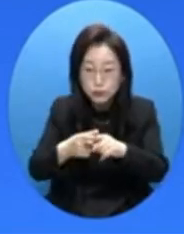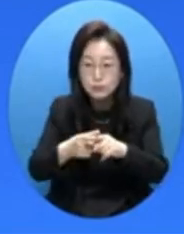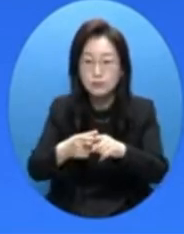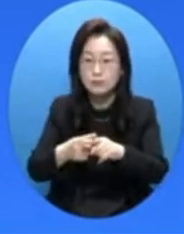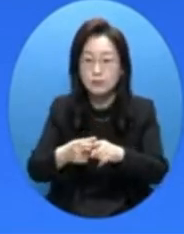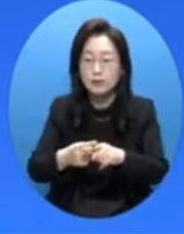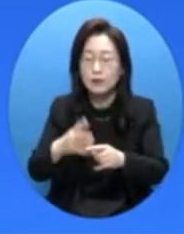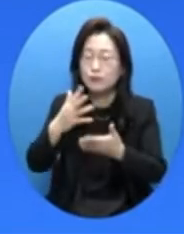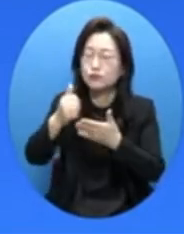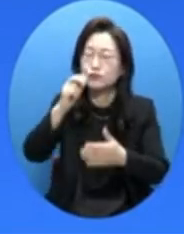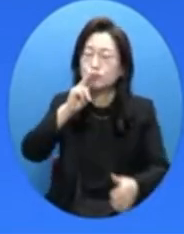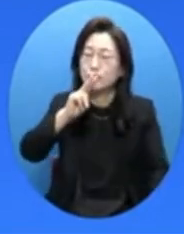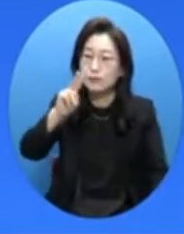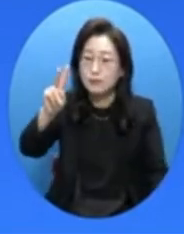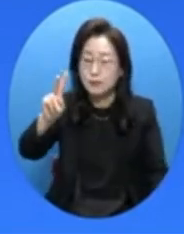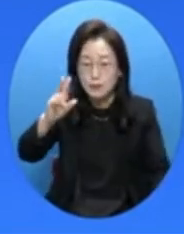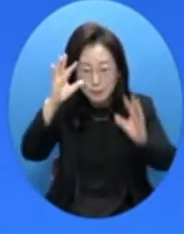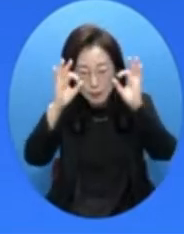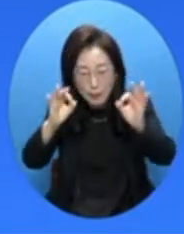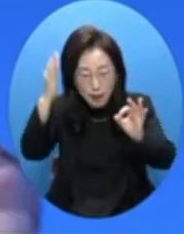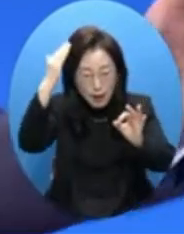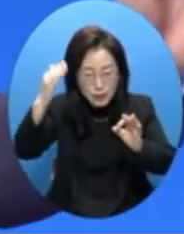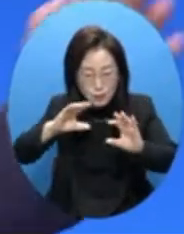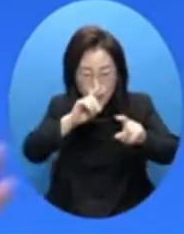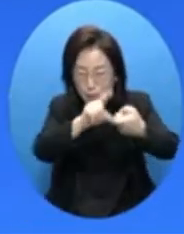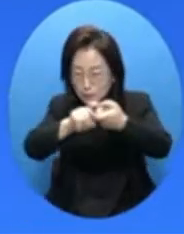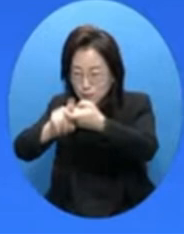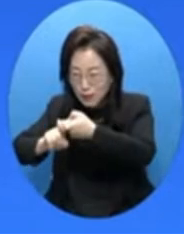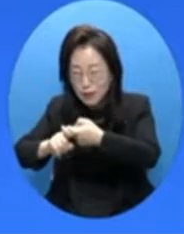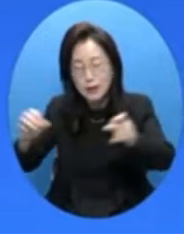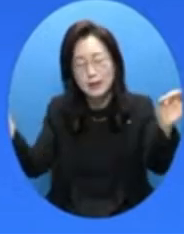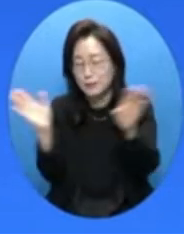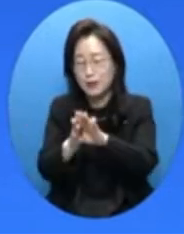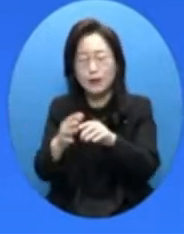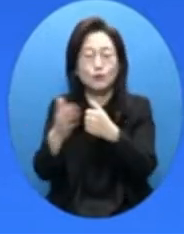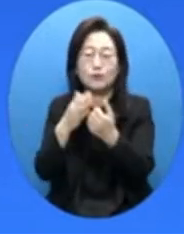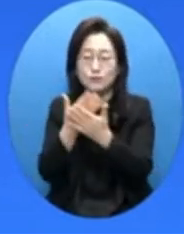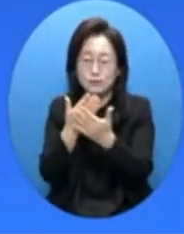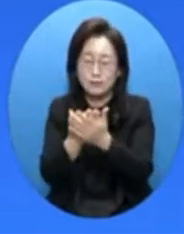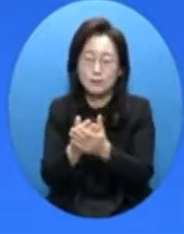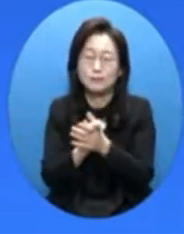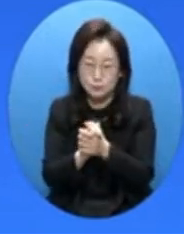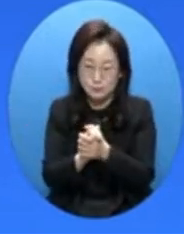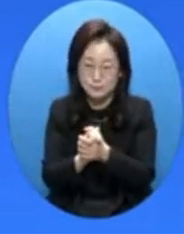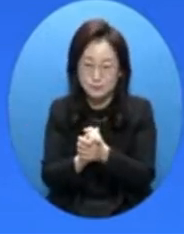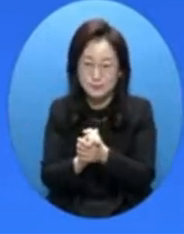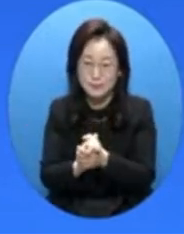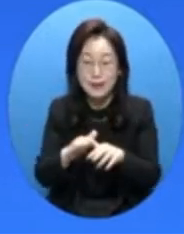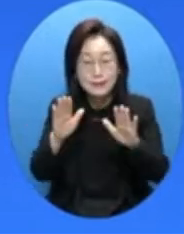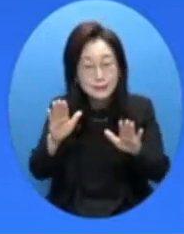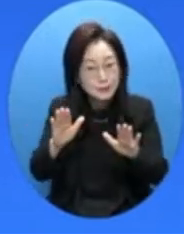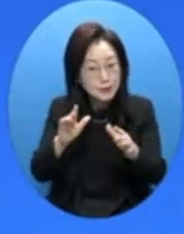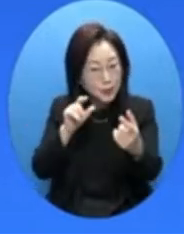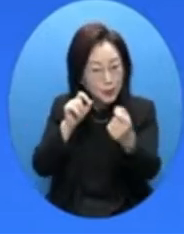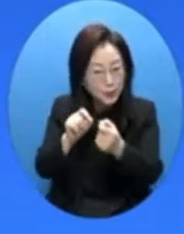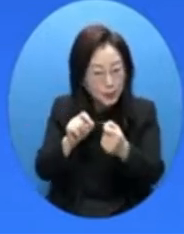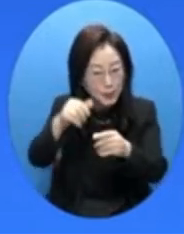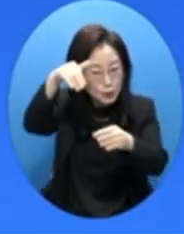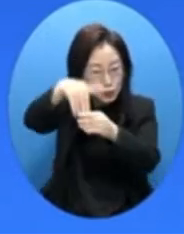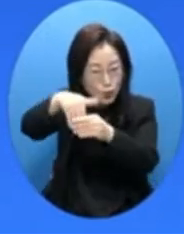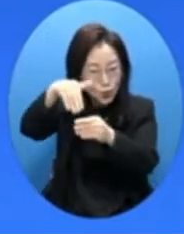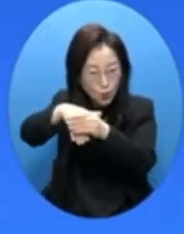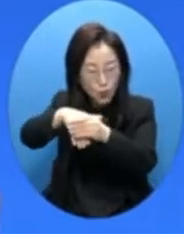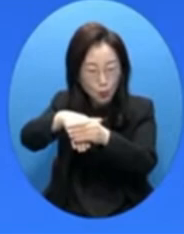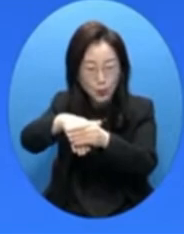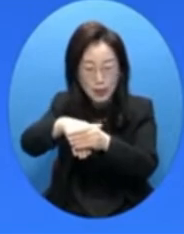주님이여 우리 대한민국의 편견이기가 사라지게 하여 주옵소서 이번 다가오는 총선에는 평갈하게 하는